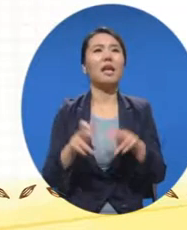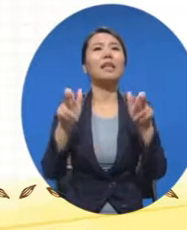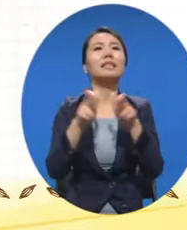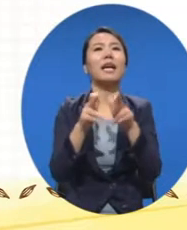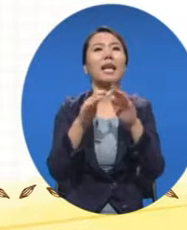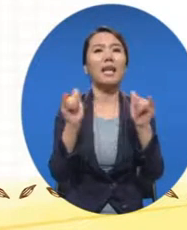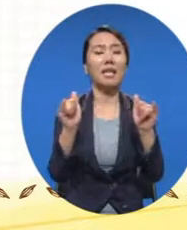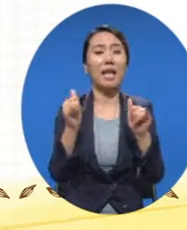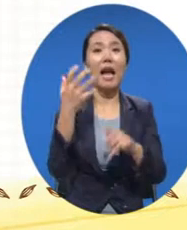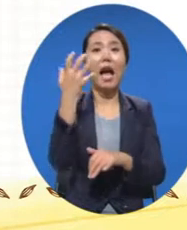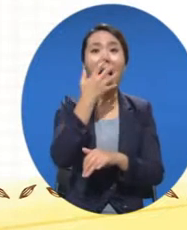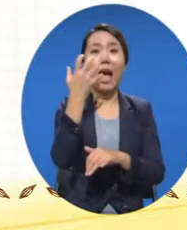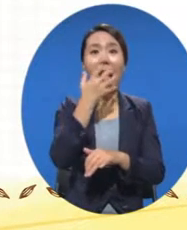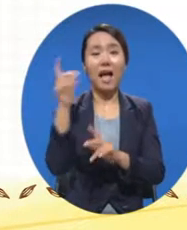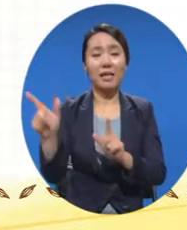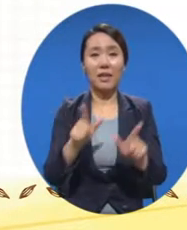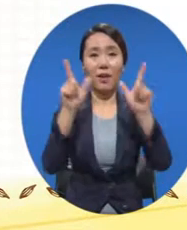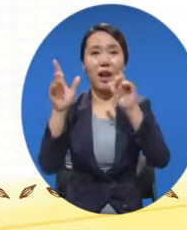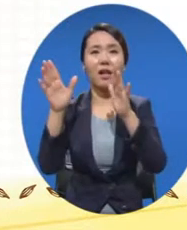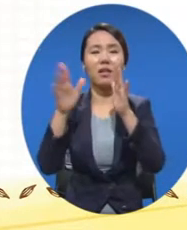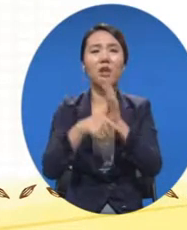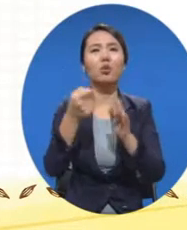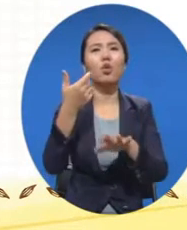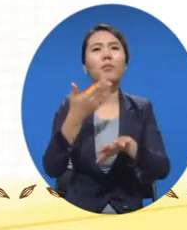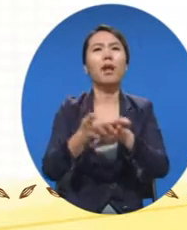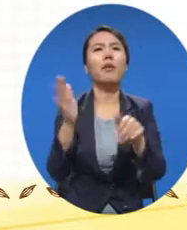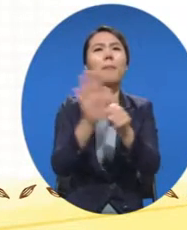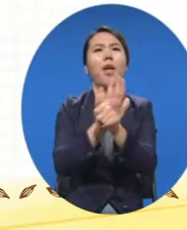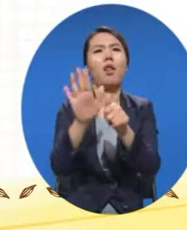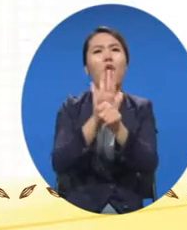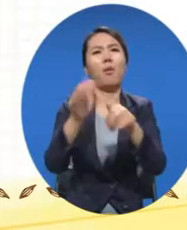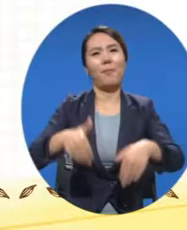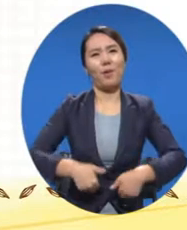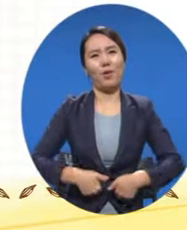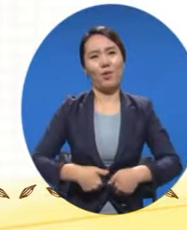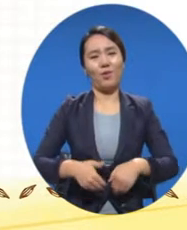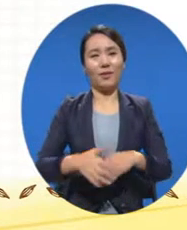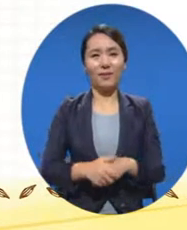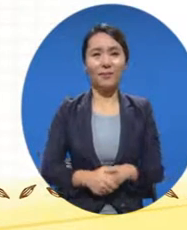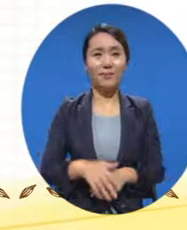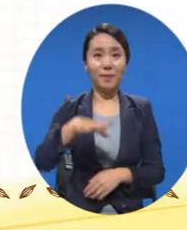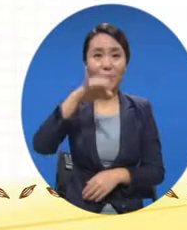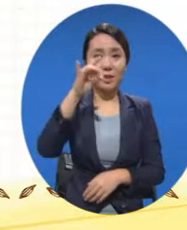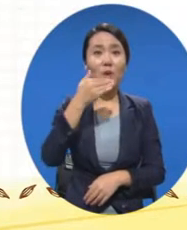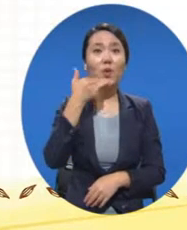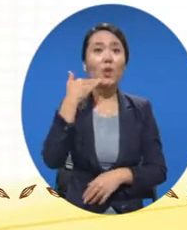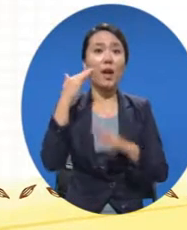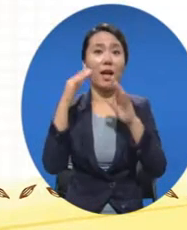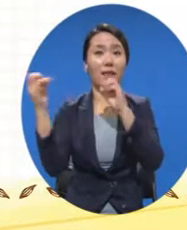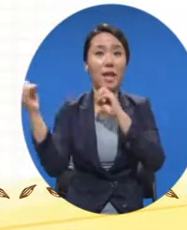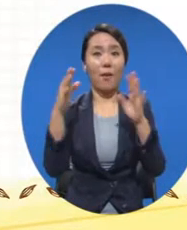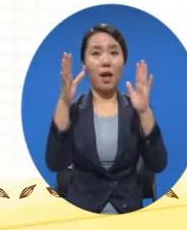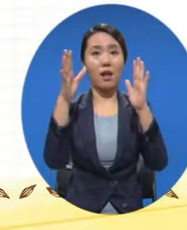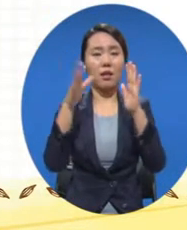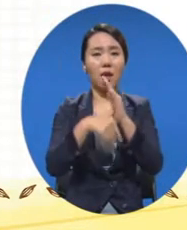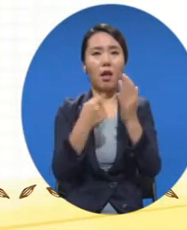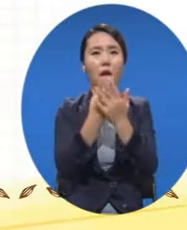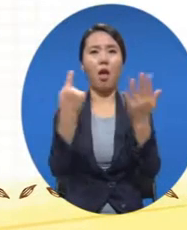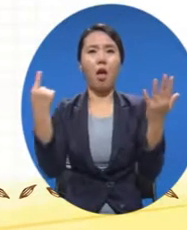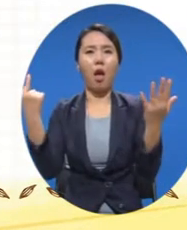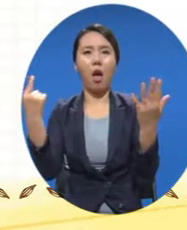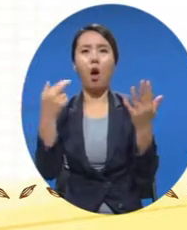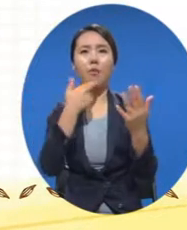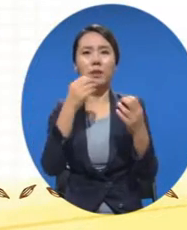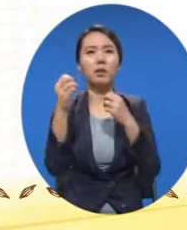장애인이 일반 직장에서 생활할 때는 조금 다른 배려가 필요합니다. 우선 청각장애인과 이야기할 때 소외되지 않게